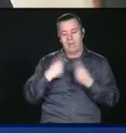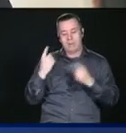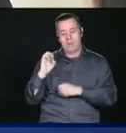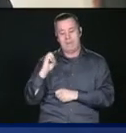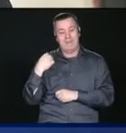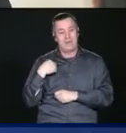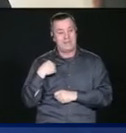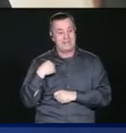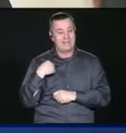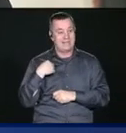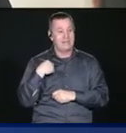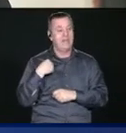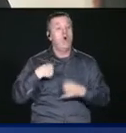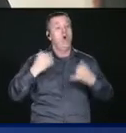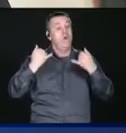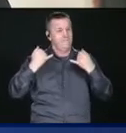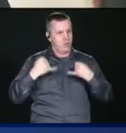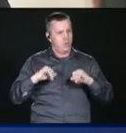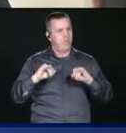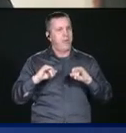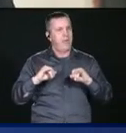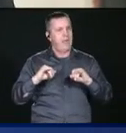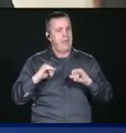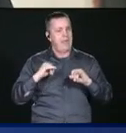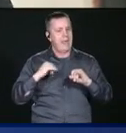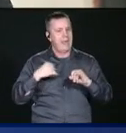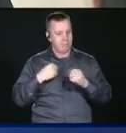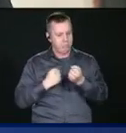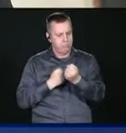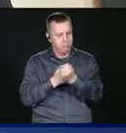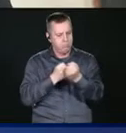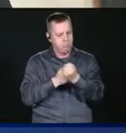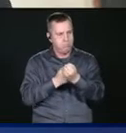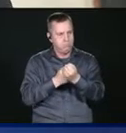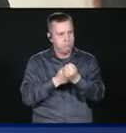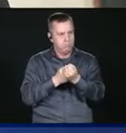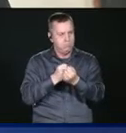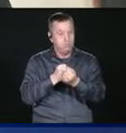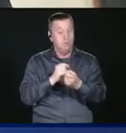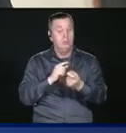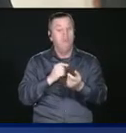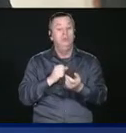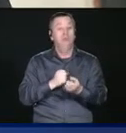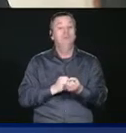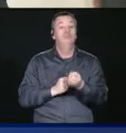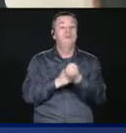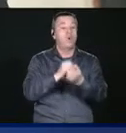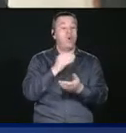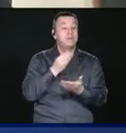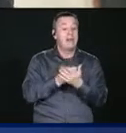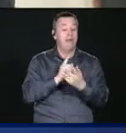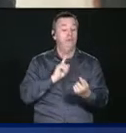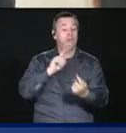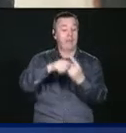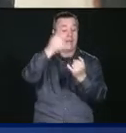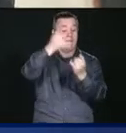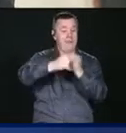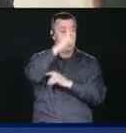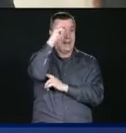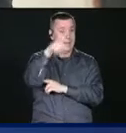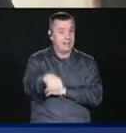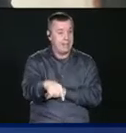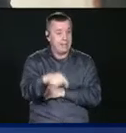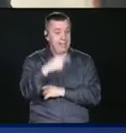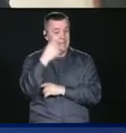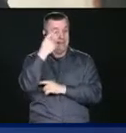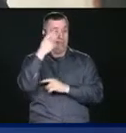la subvention salariale d'urgence jusqu'à la fin de l'été afin que les entreprises puissent engager, réengager les